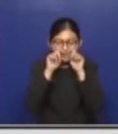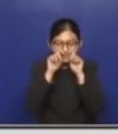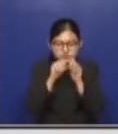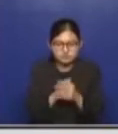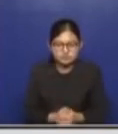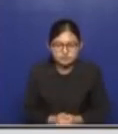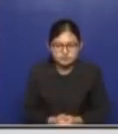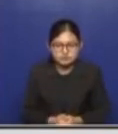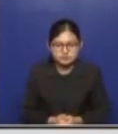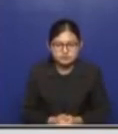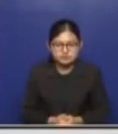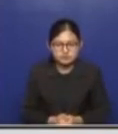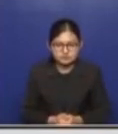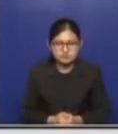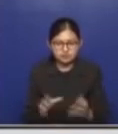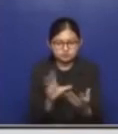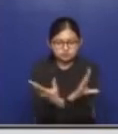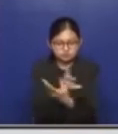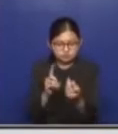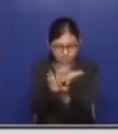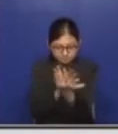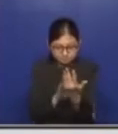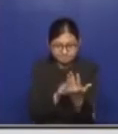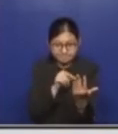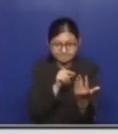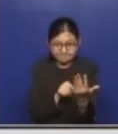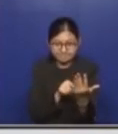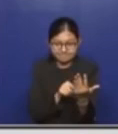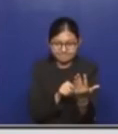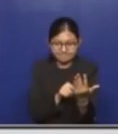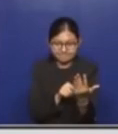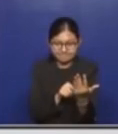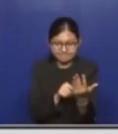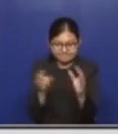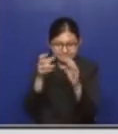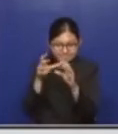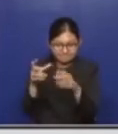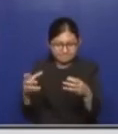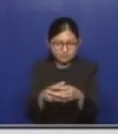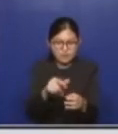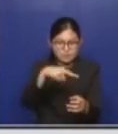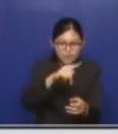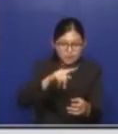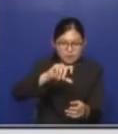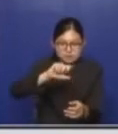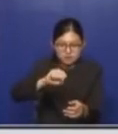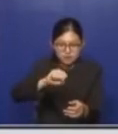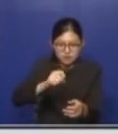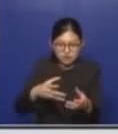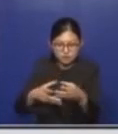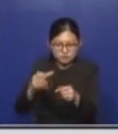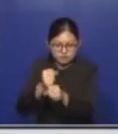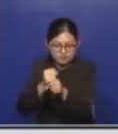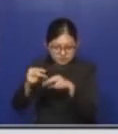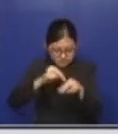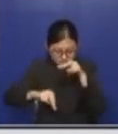ะฮะสังคมไทยนะฮะประเทศไทยมีทั้งหน่วยงานปปส.หน่วยงานที่รับผิดชอบแต่ทำ